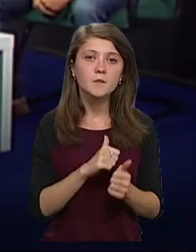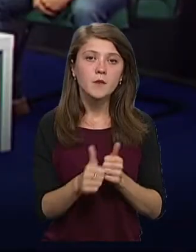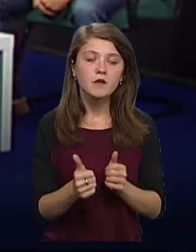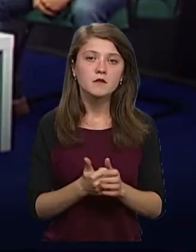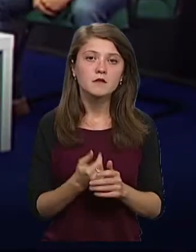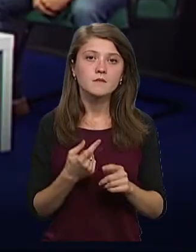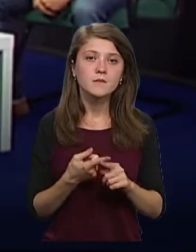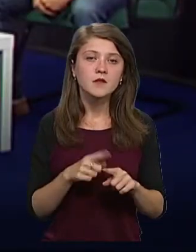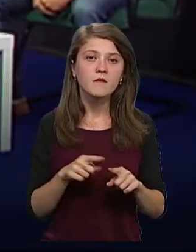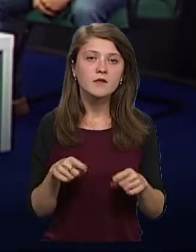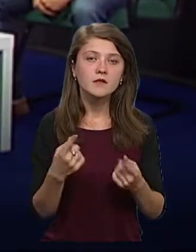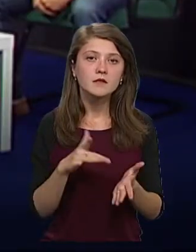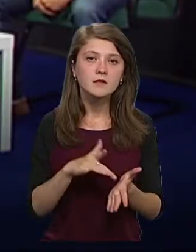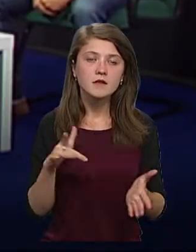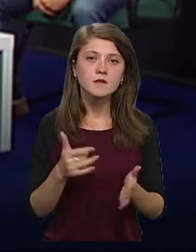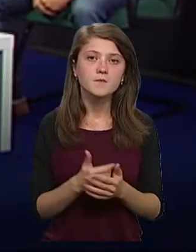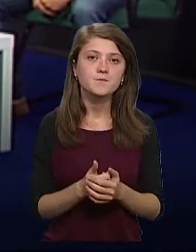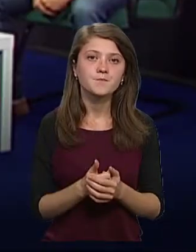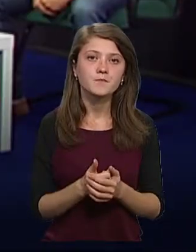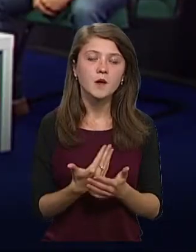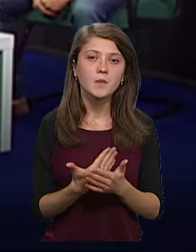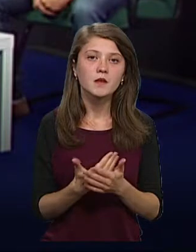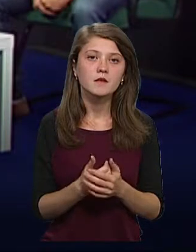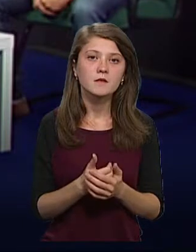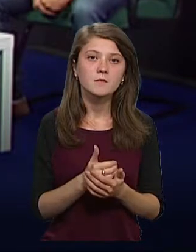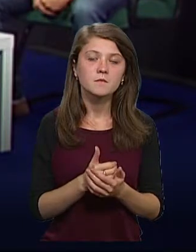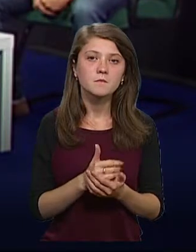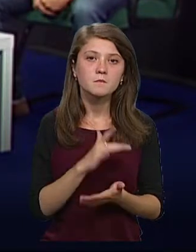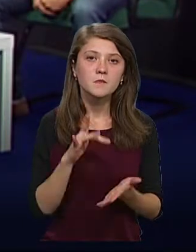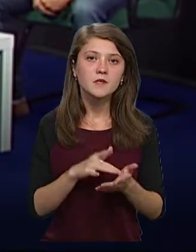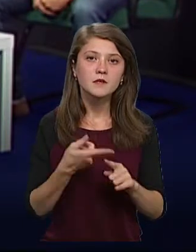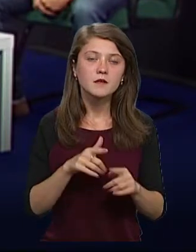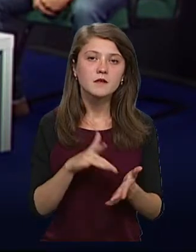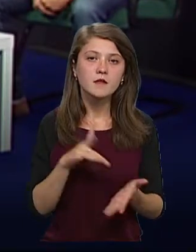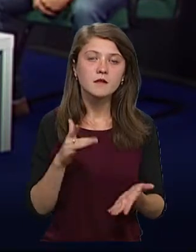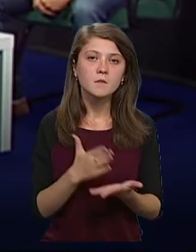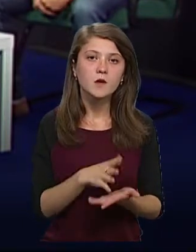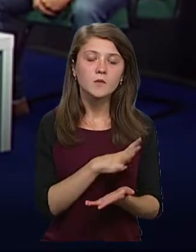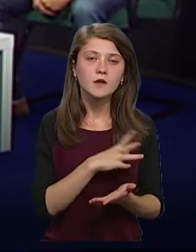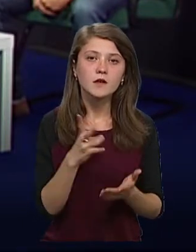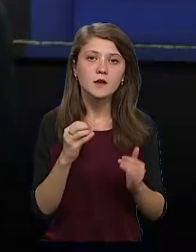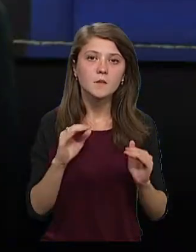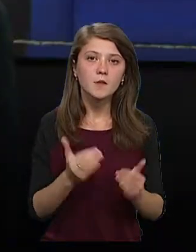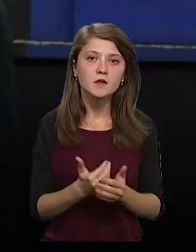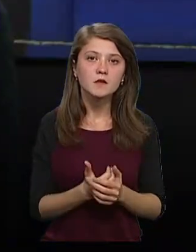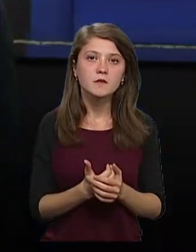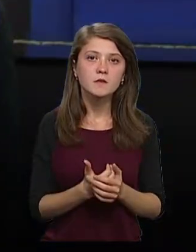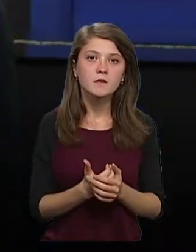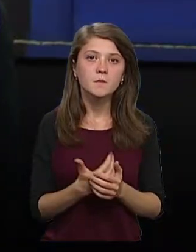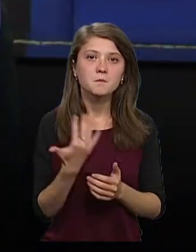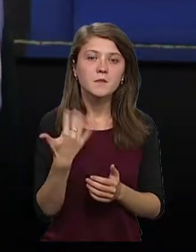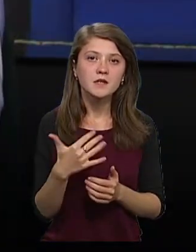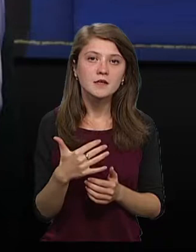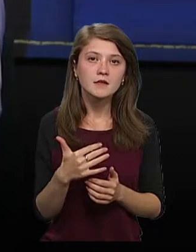визначення центрів у цих районів. Насамперед, міста, центри цих укрупних районів мають мати не менше 50